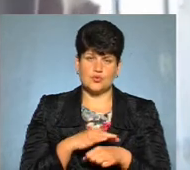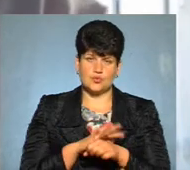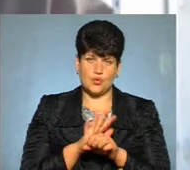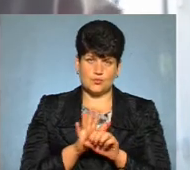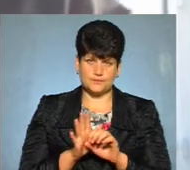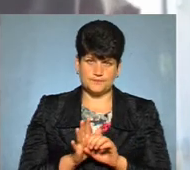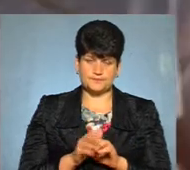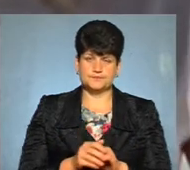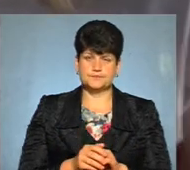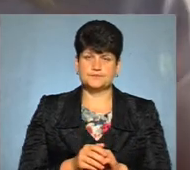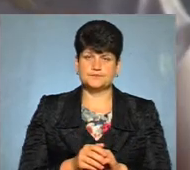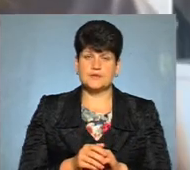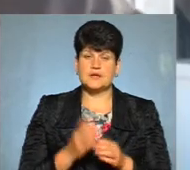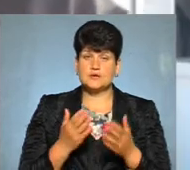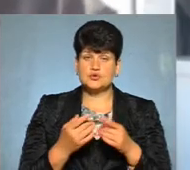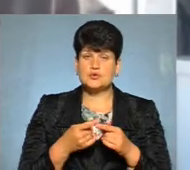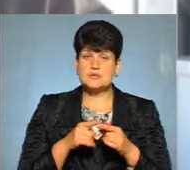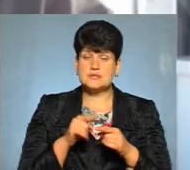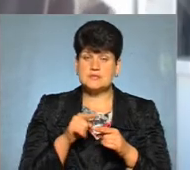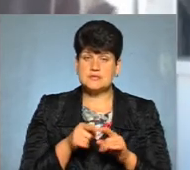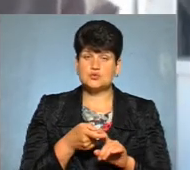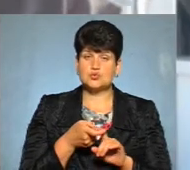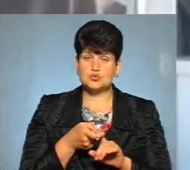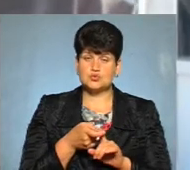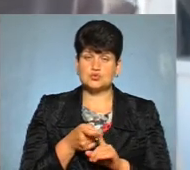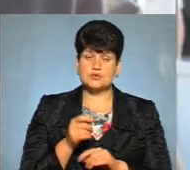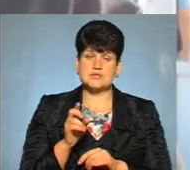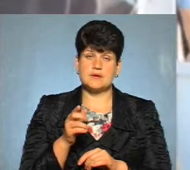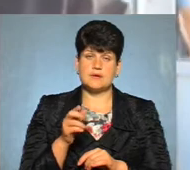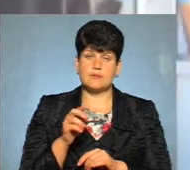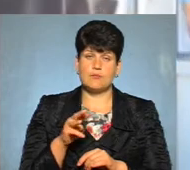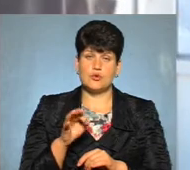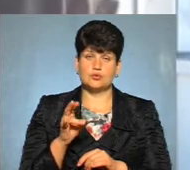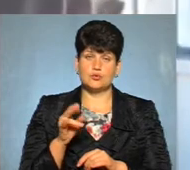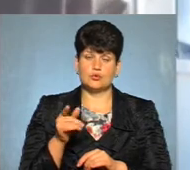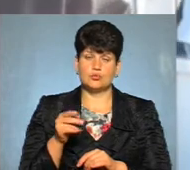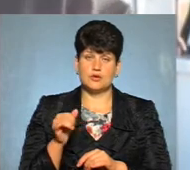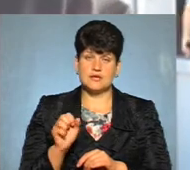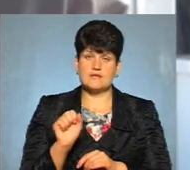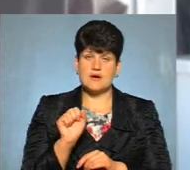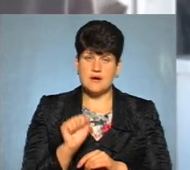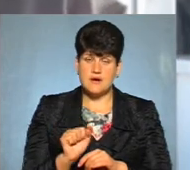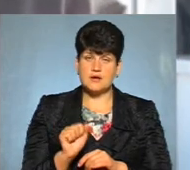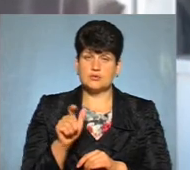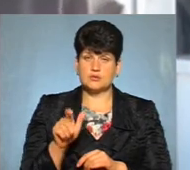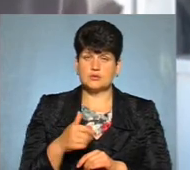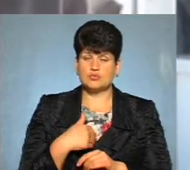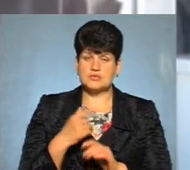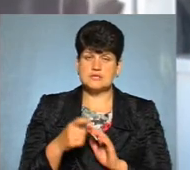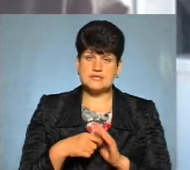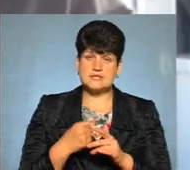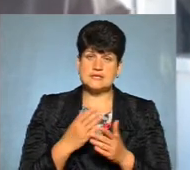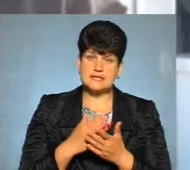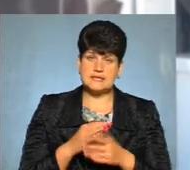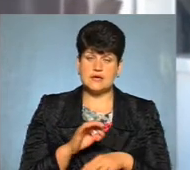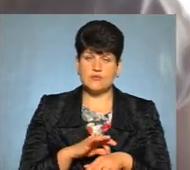званого COVID-19. Якщо це стосується імуноглобулінів А, людина прийшла дізнатися, чи вона на даний час хвора або